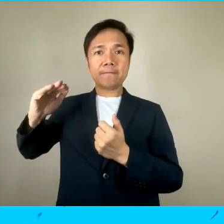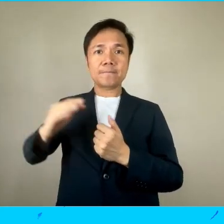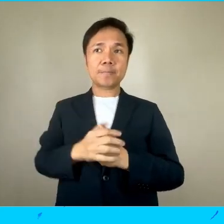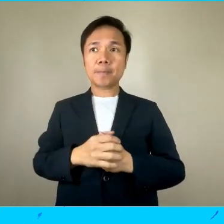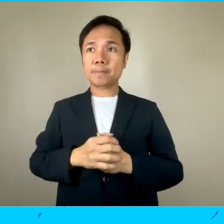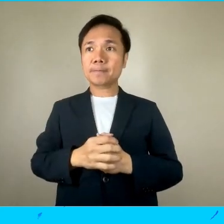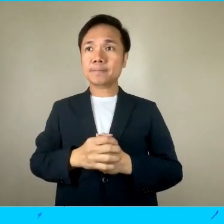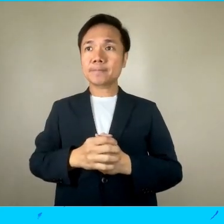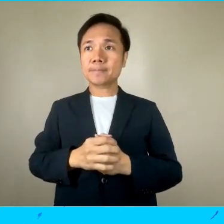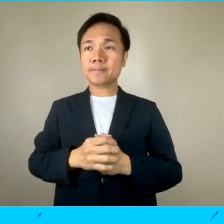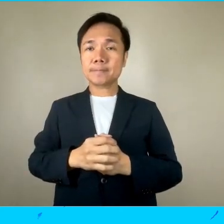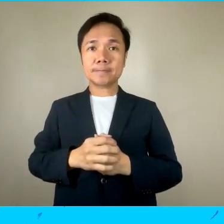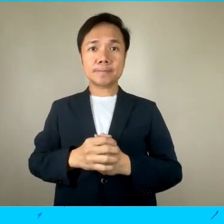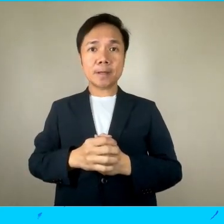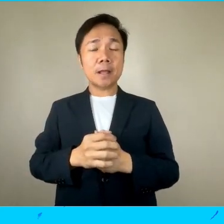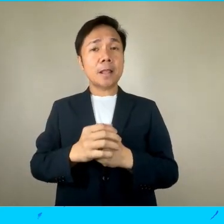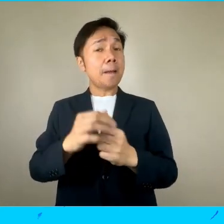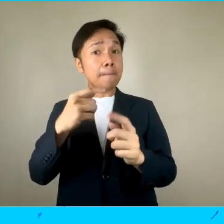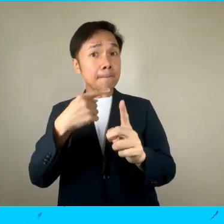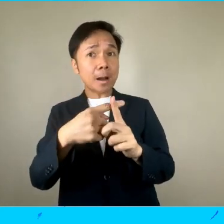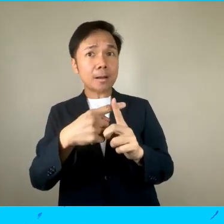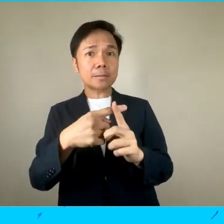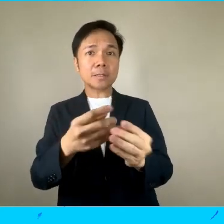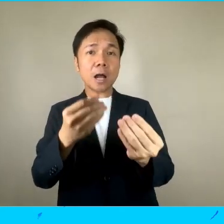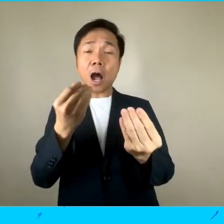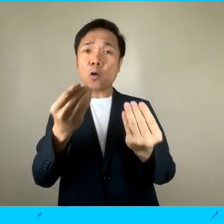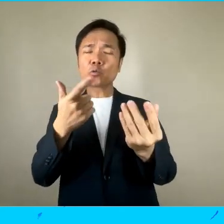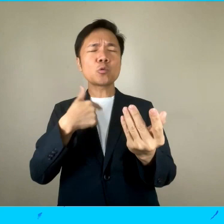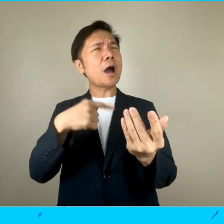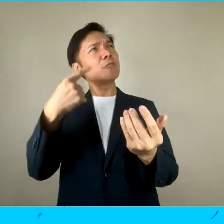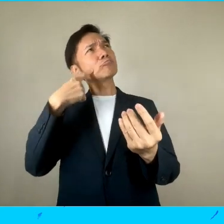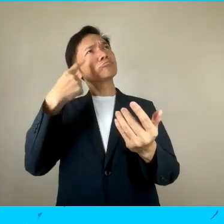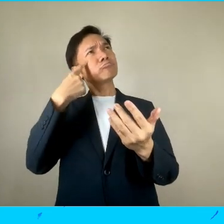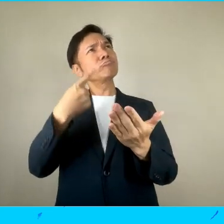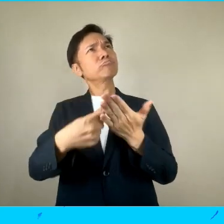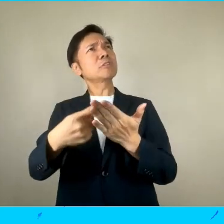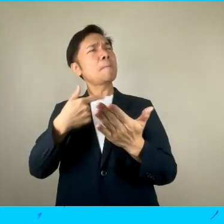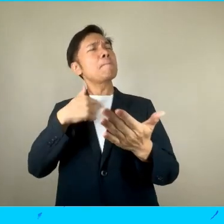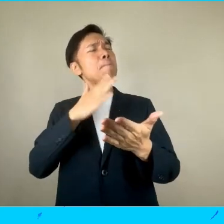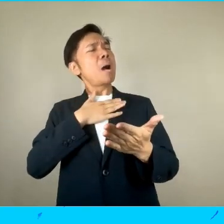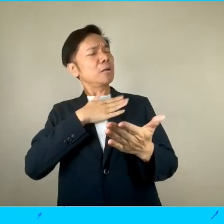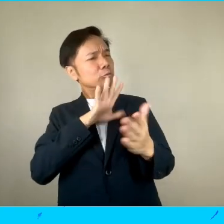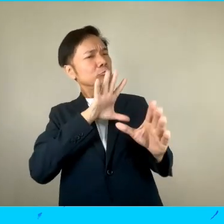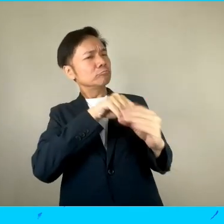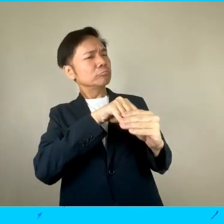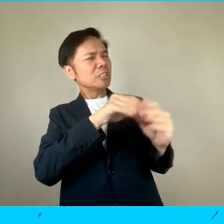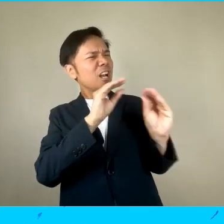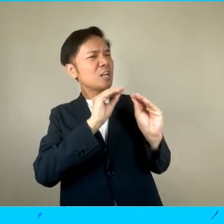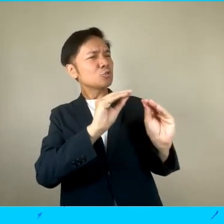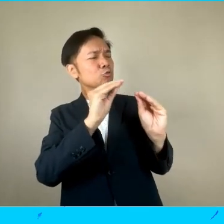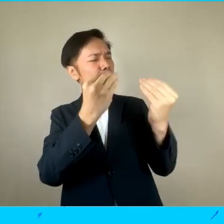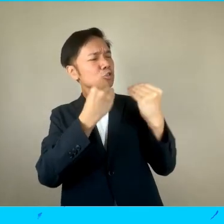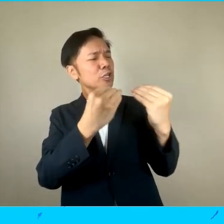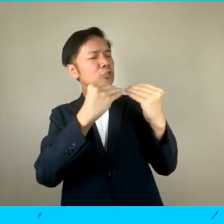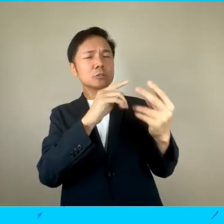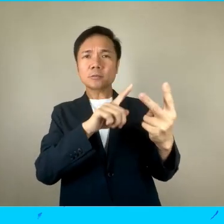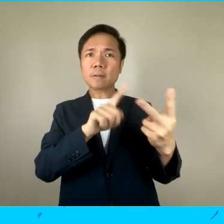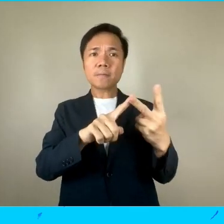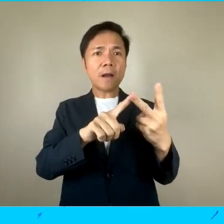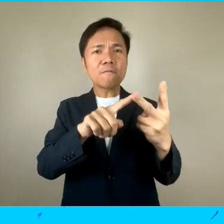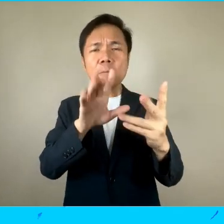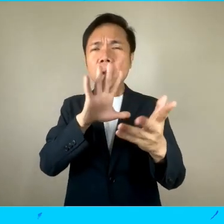ses objectifs. Ceci donc inclut des décisions sur